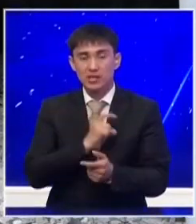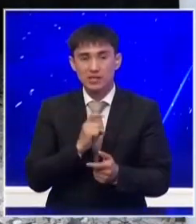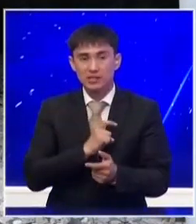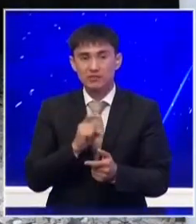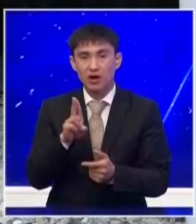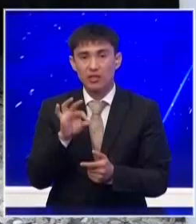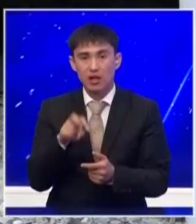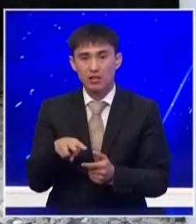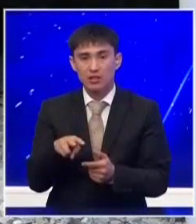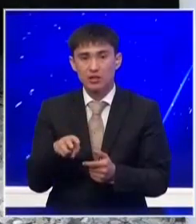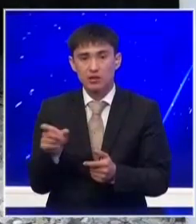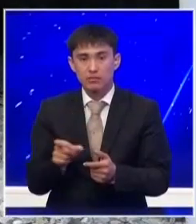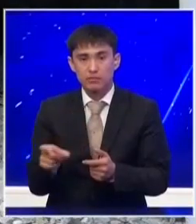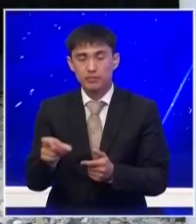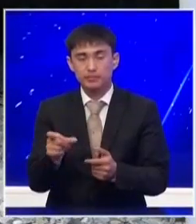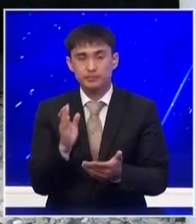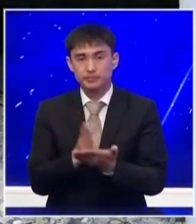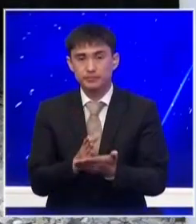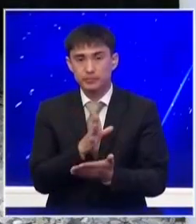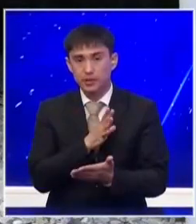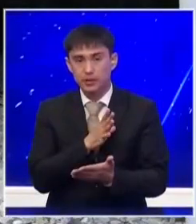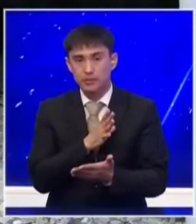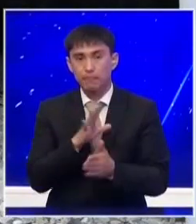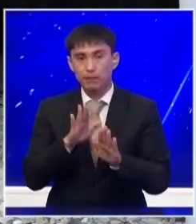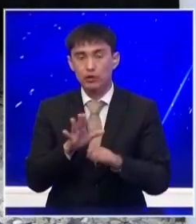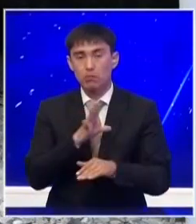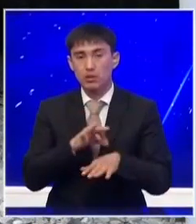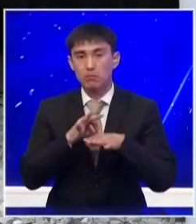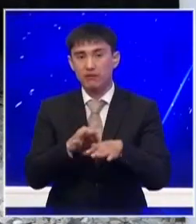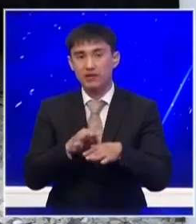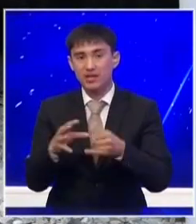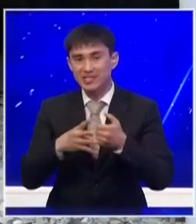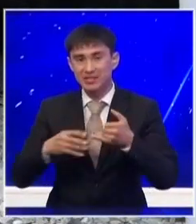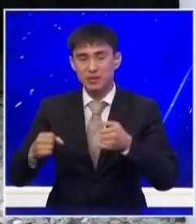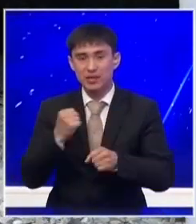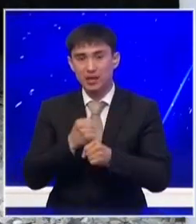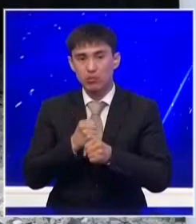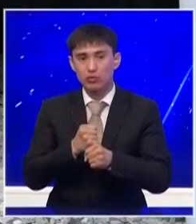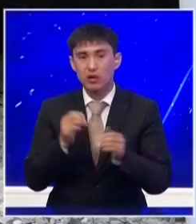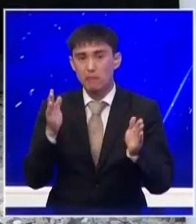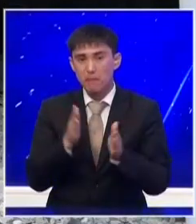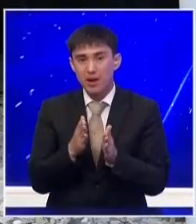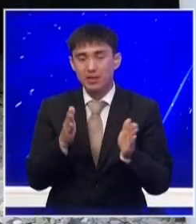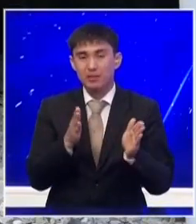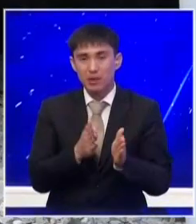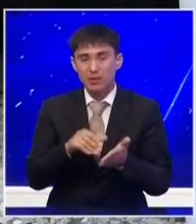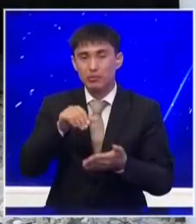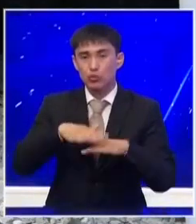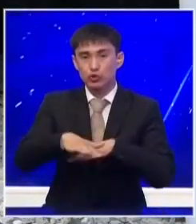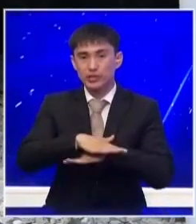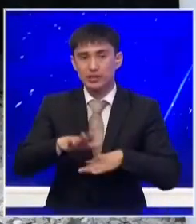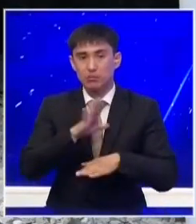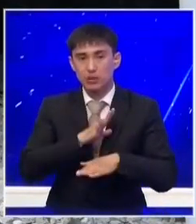межхозяйственных каналов и подающих каналов. Только были проведены земляные работы и маленькими-маленькими участками